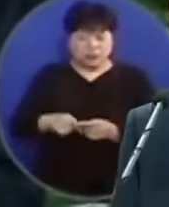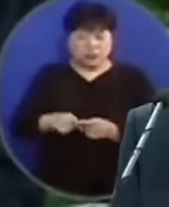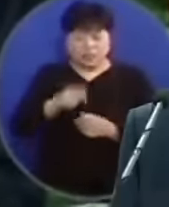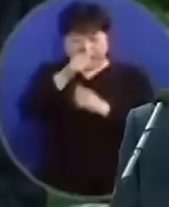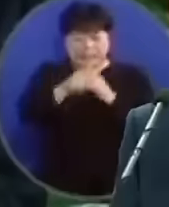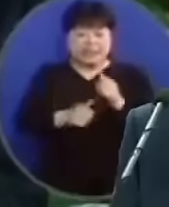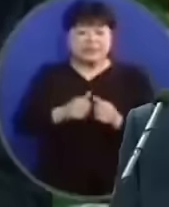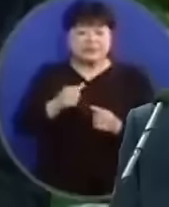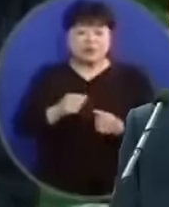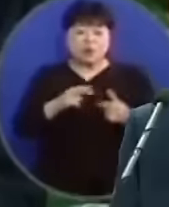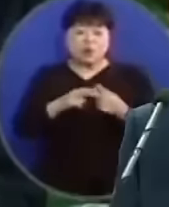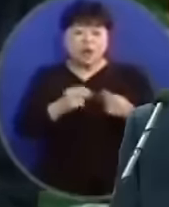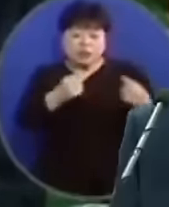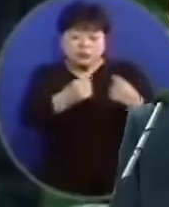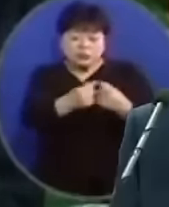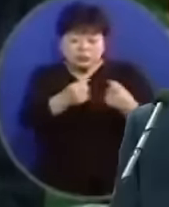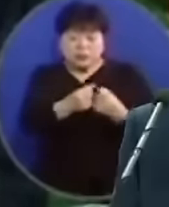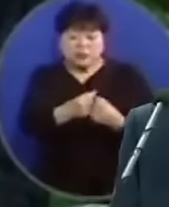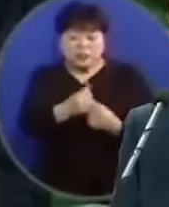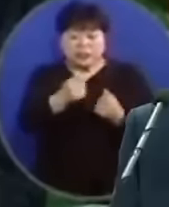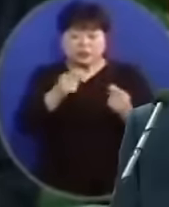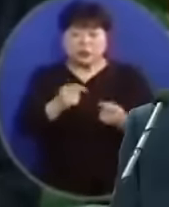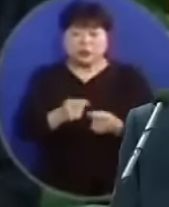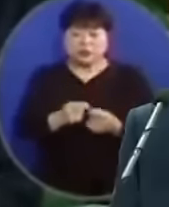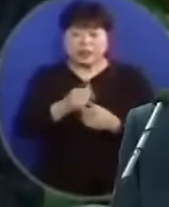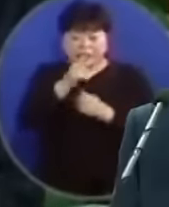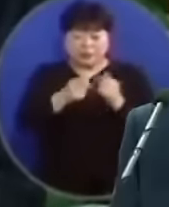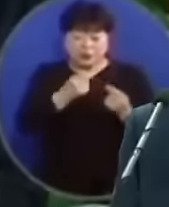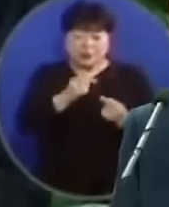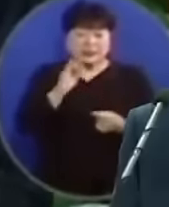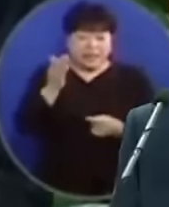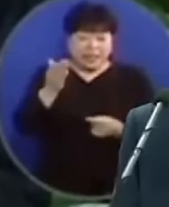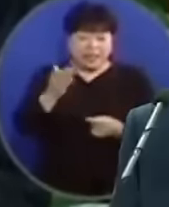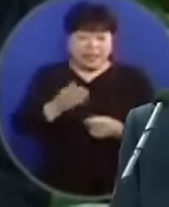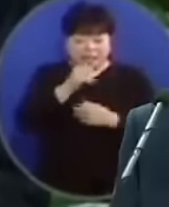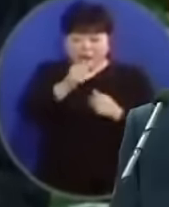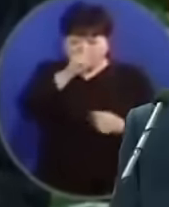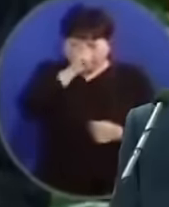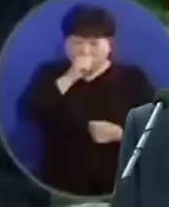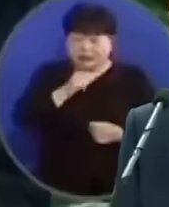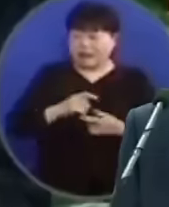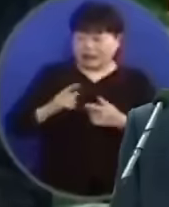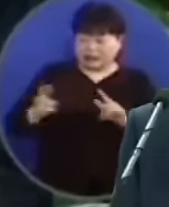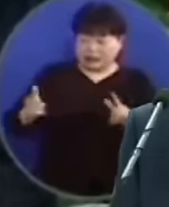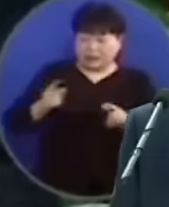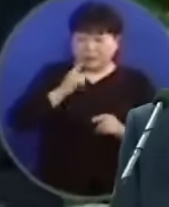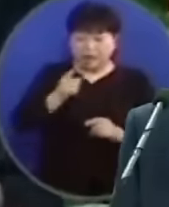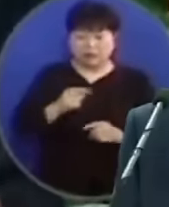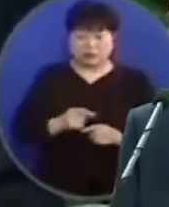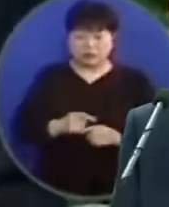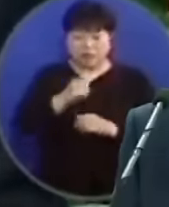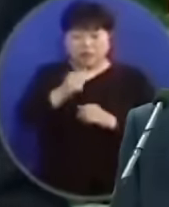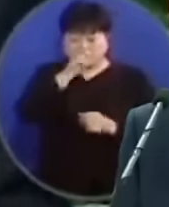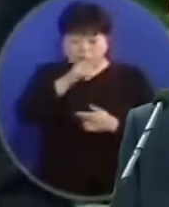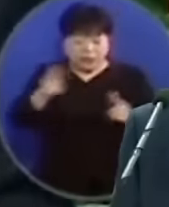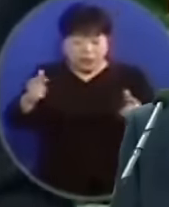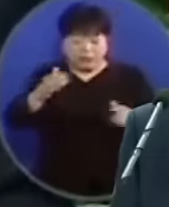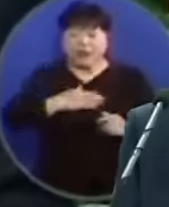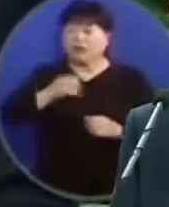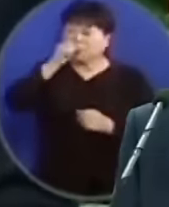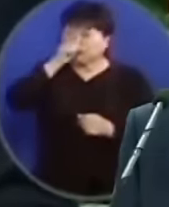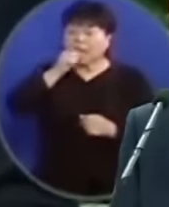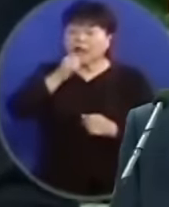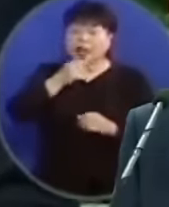싸움을 붙인 것입니다. 너도 하나님처럼 되어서 하나님이 좋다 할 때 너는 안 좋다고 말할 수 있고 하나님이 안 좋다고 하는 건 네가 좋다고 말할 수